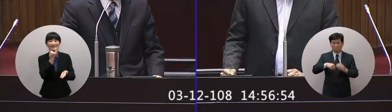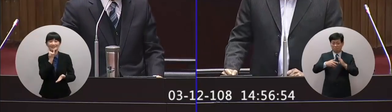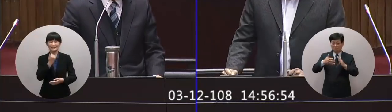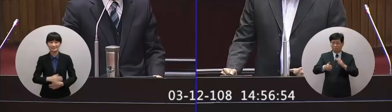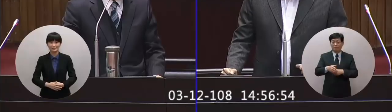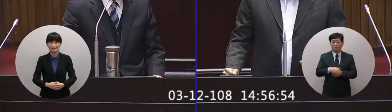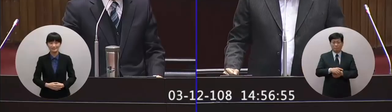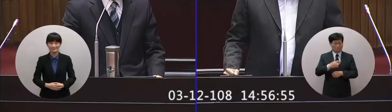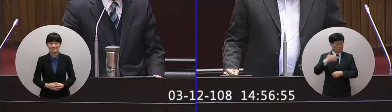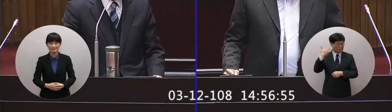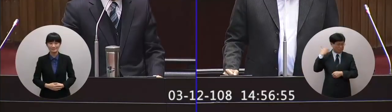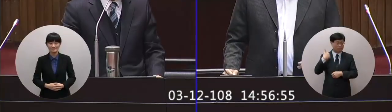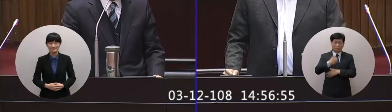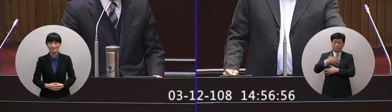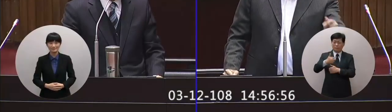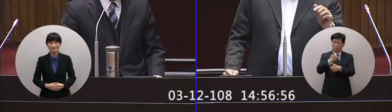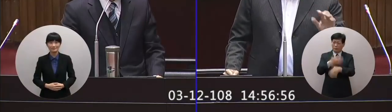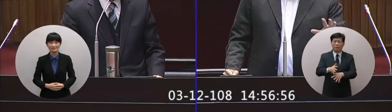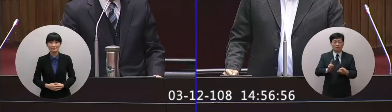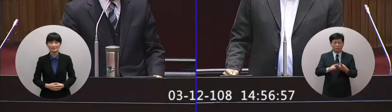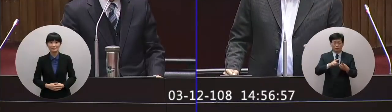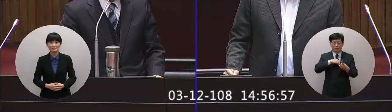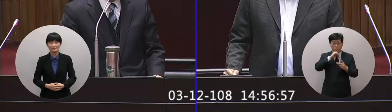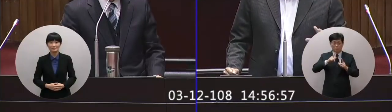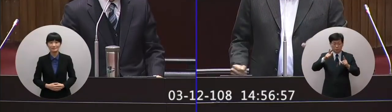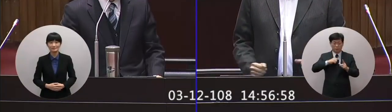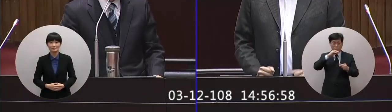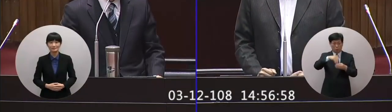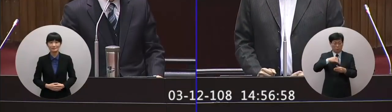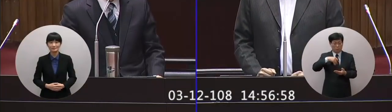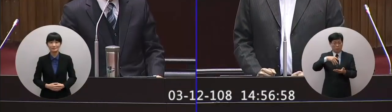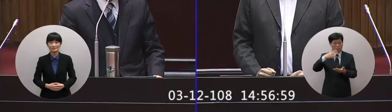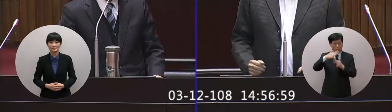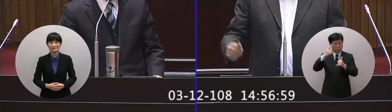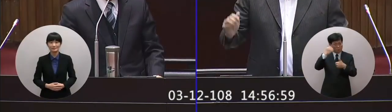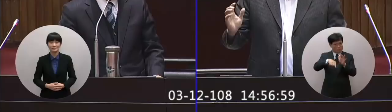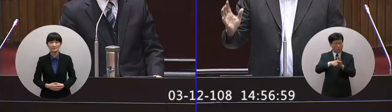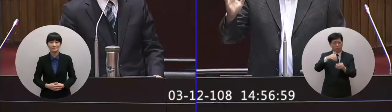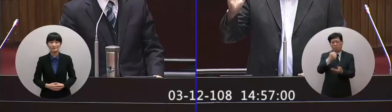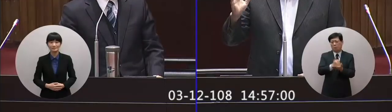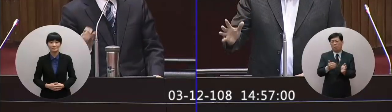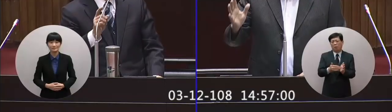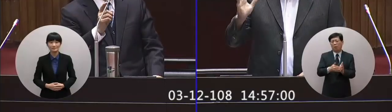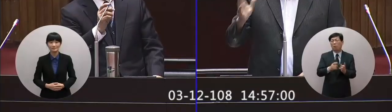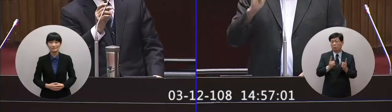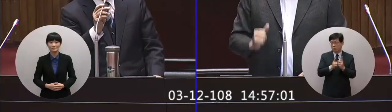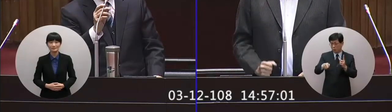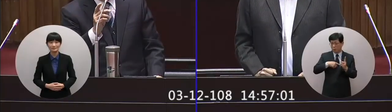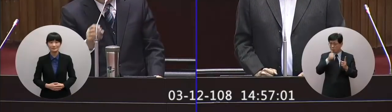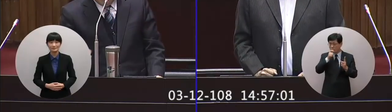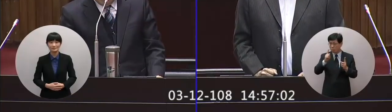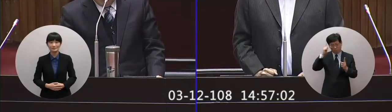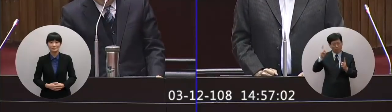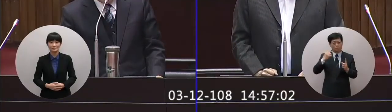院长，你做过屏东县长，你嘛做过屏东县所选出来的民意代表，你对咱屏东人的心声，你上